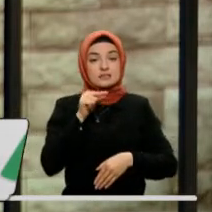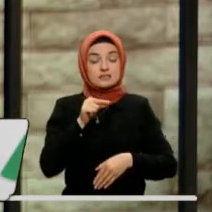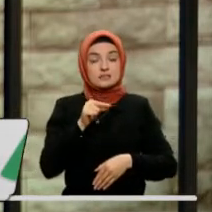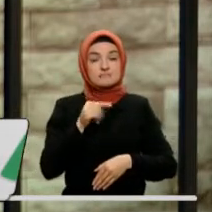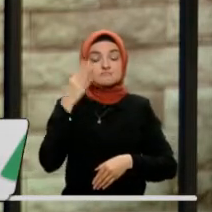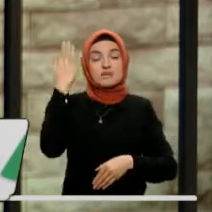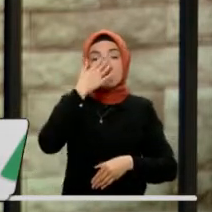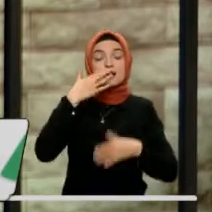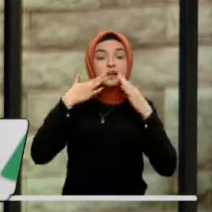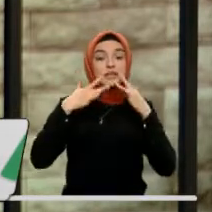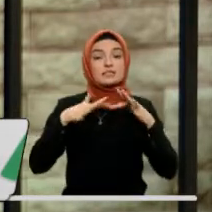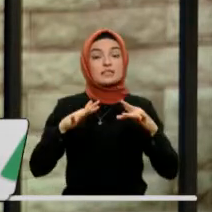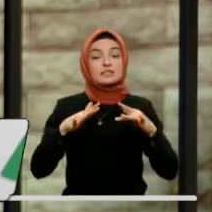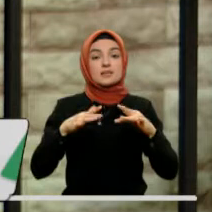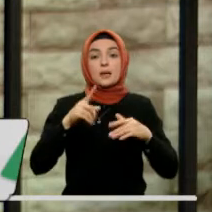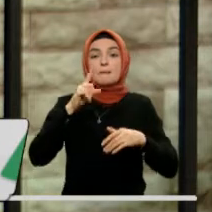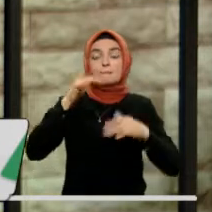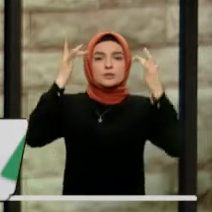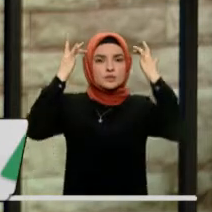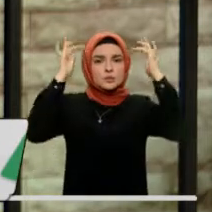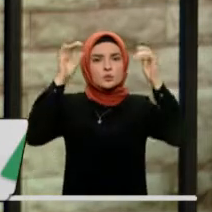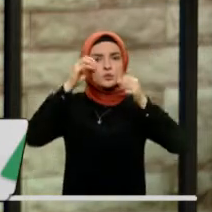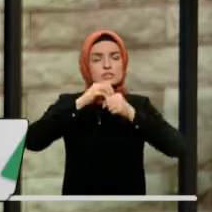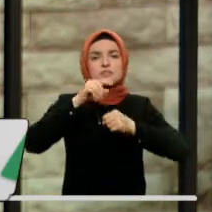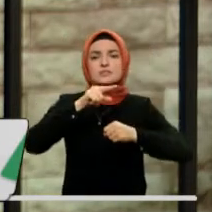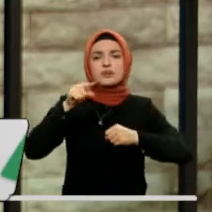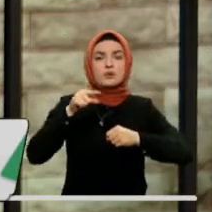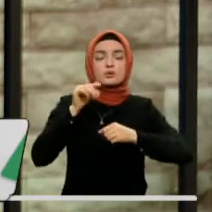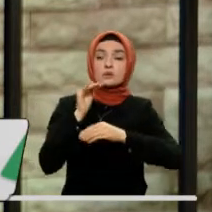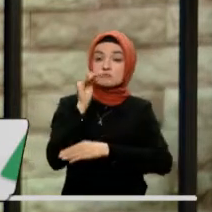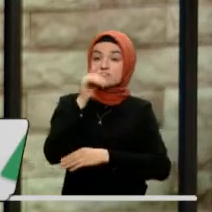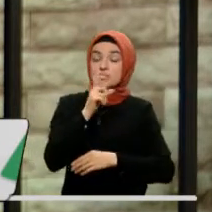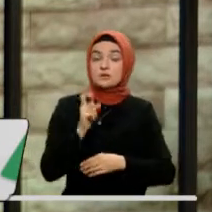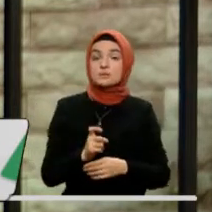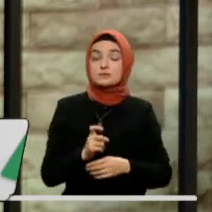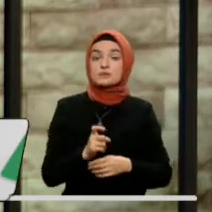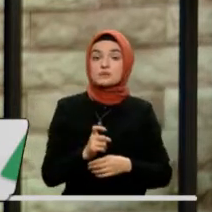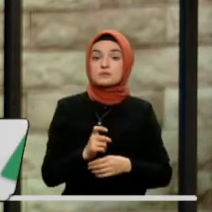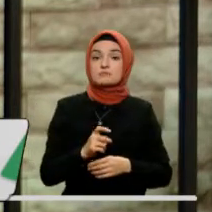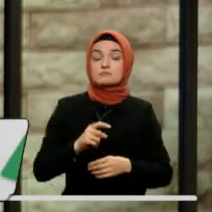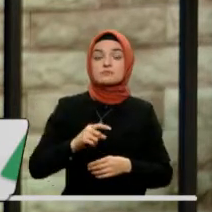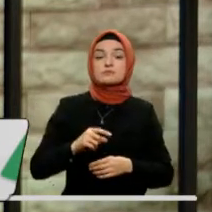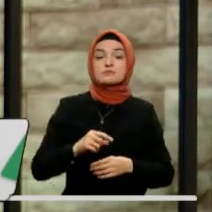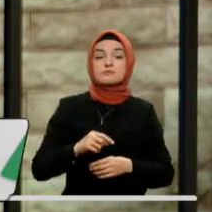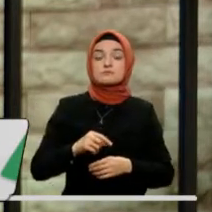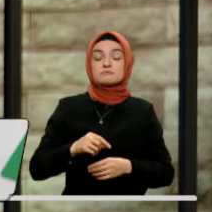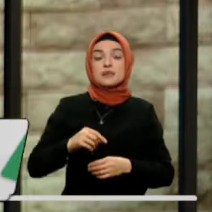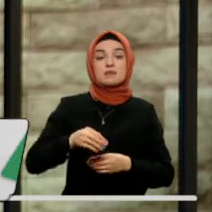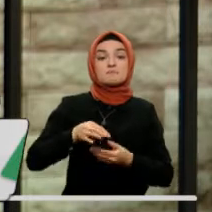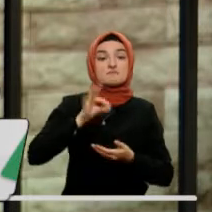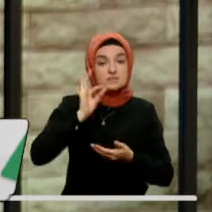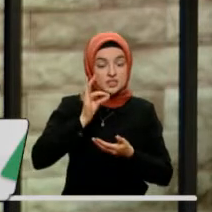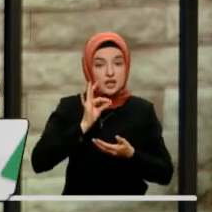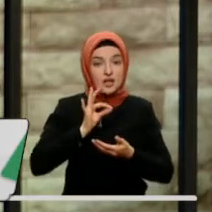Karadenizli. Karadenizli bir kültürün içinde gidip Karadeniz'de yaşayacak mısın? Fındık, çay toplayacak mısın? Sen